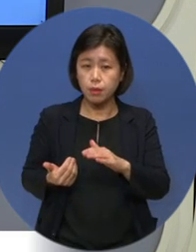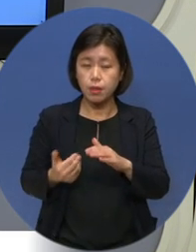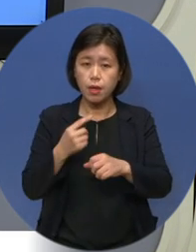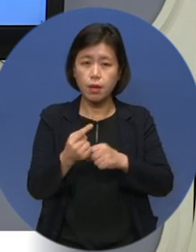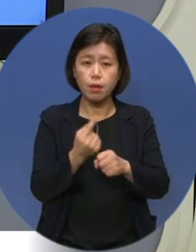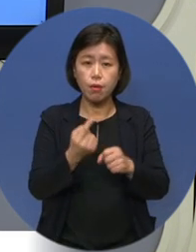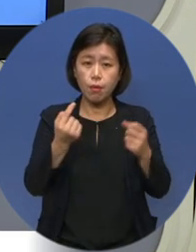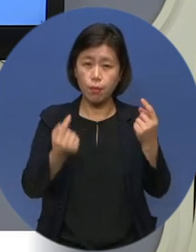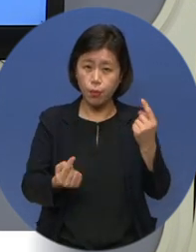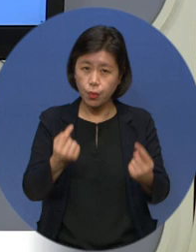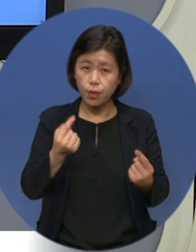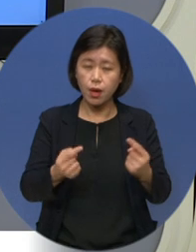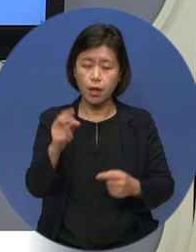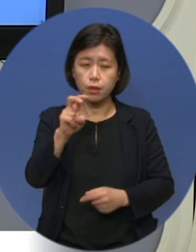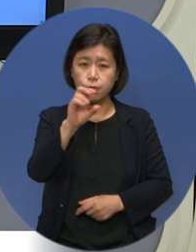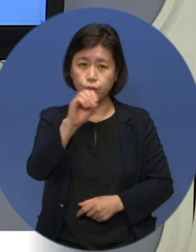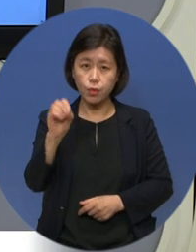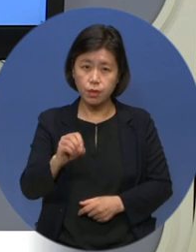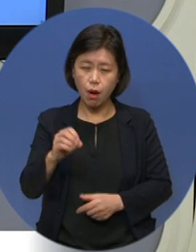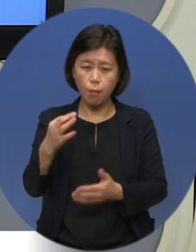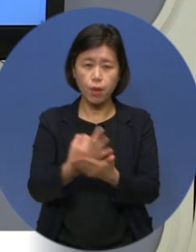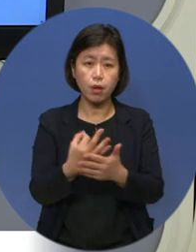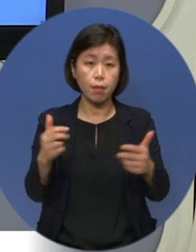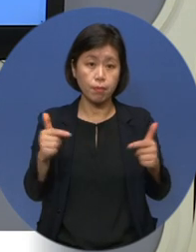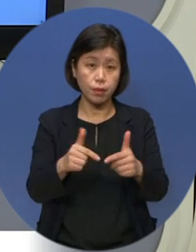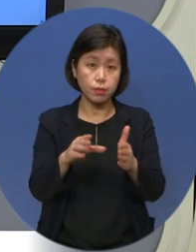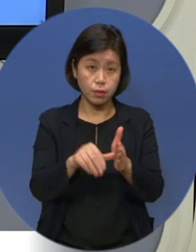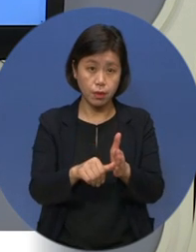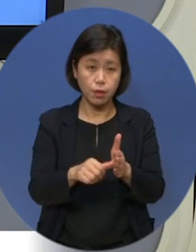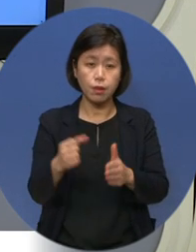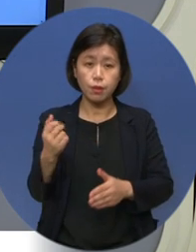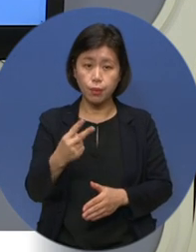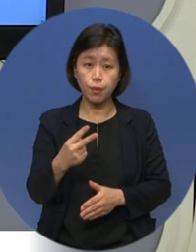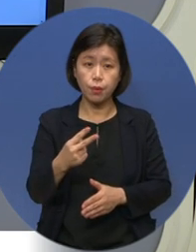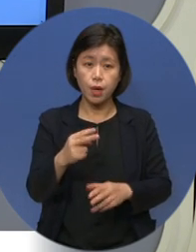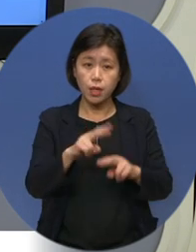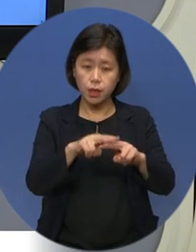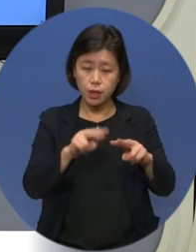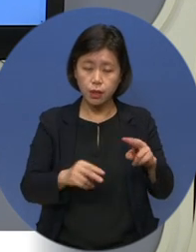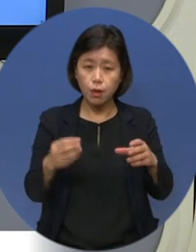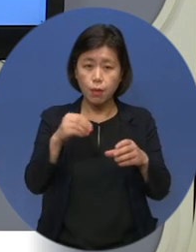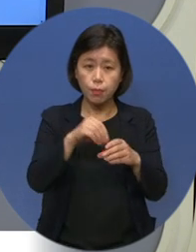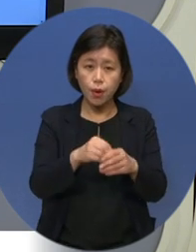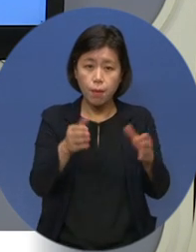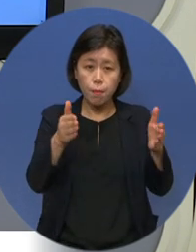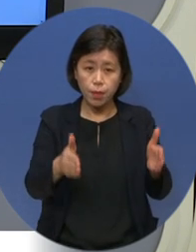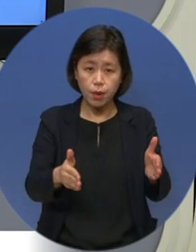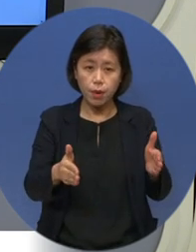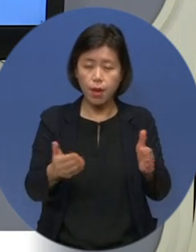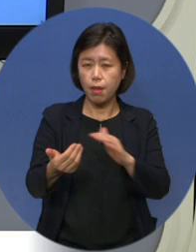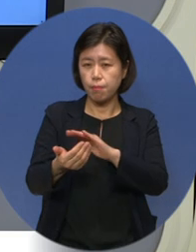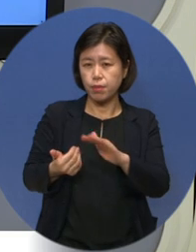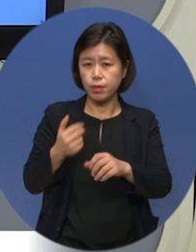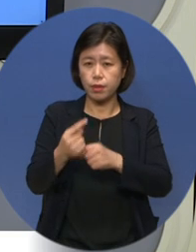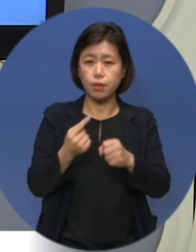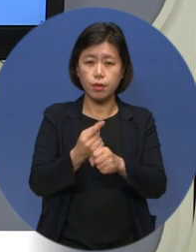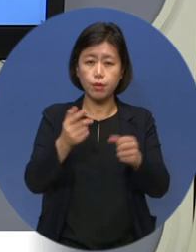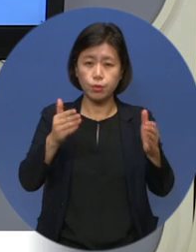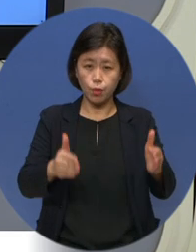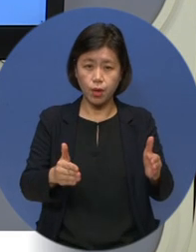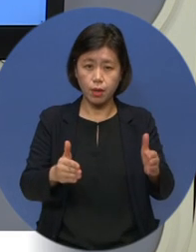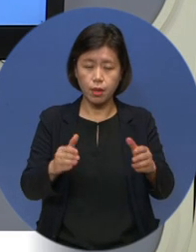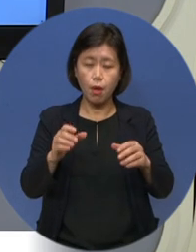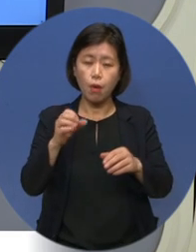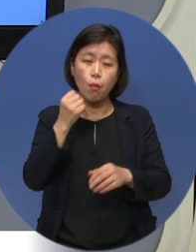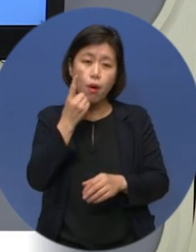이상 감소 했거나 이제 길이 속한 달의 직전 1년 동안 전년 월평균 보수 보다 20%